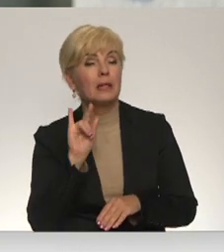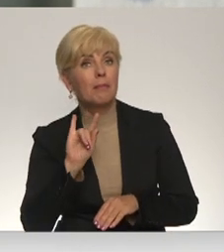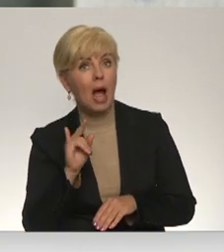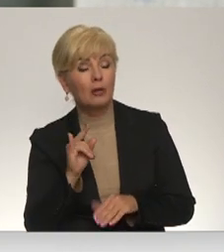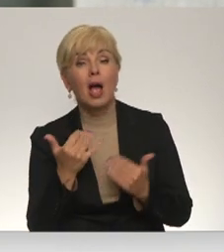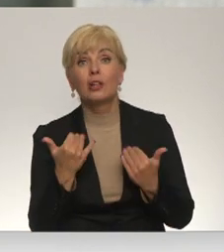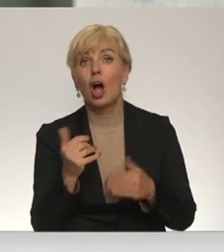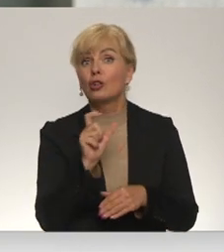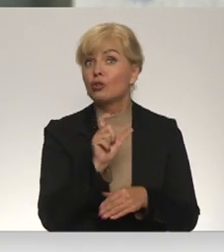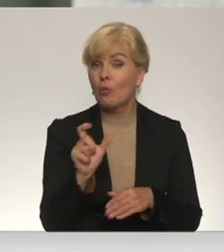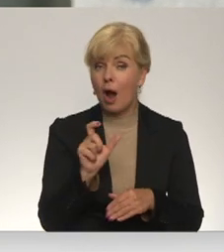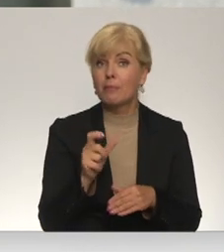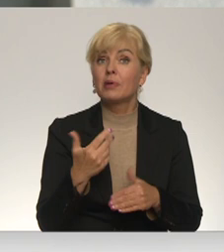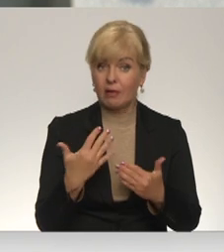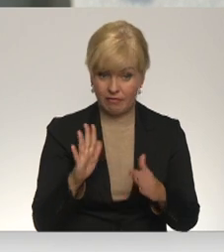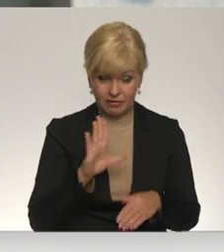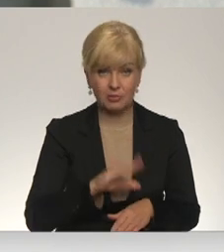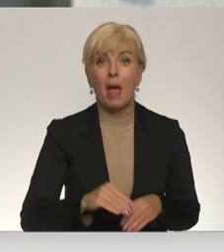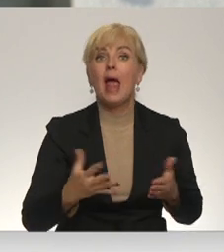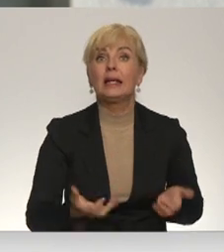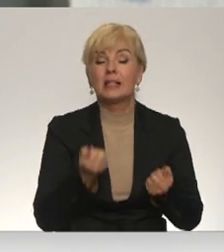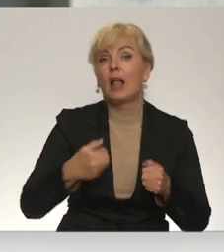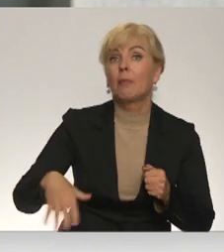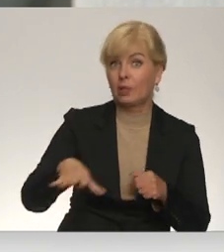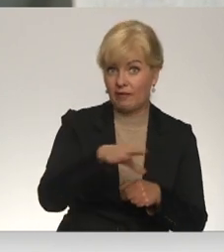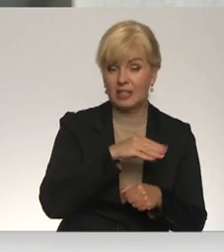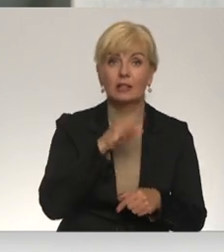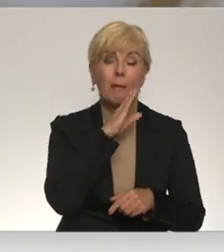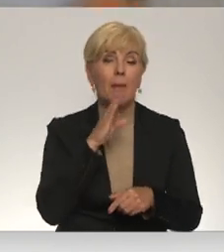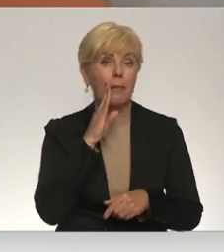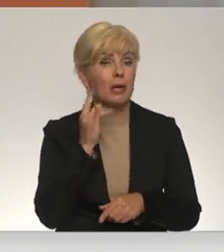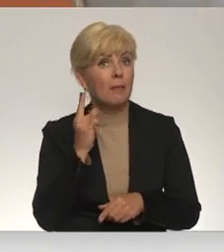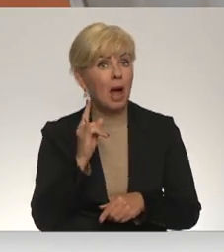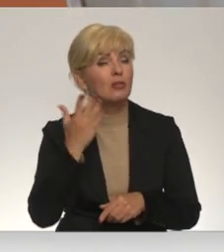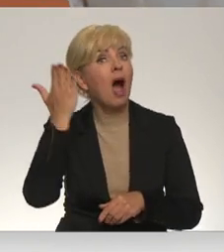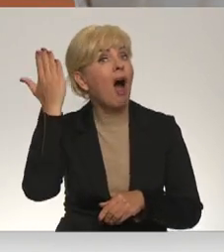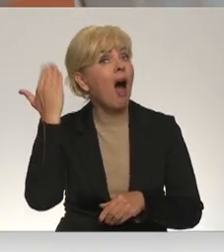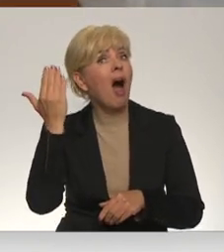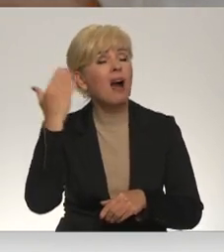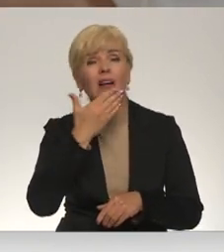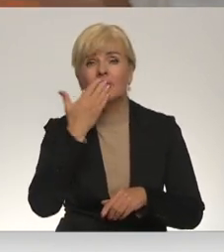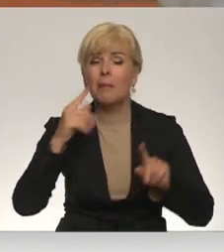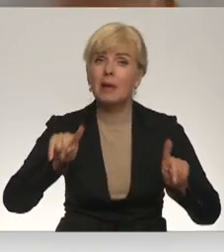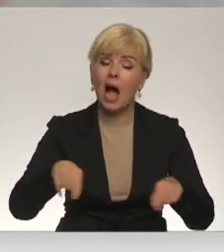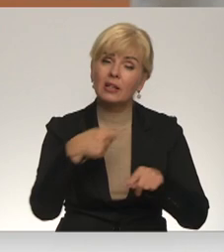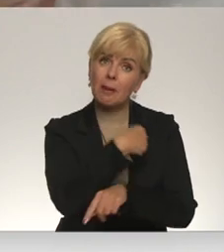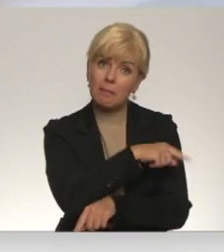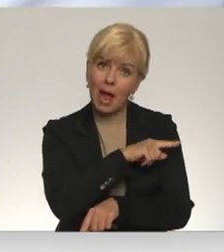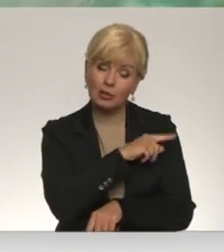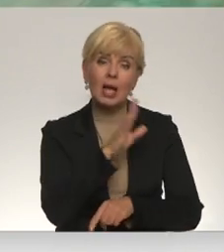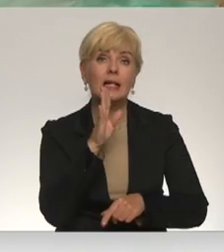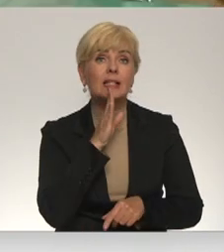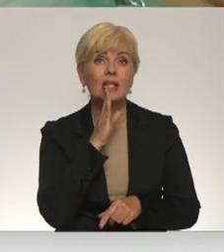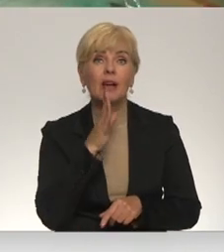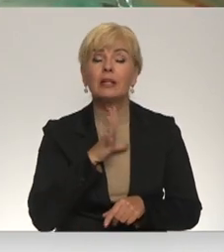ir iespēja izglābt gandrīz visas māmiņas un bērnus. Agrāk nebija tik attīstīta medicīna, taču sievietēm